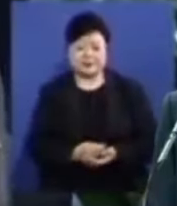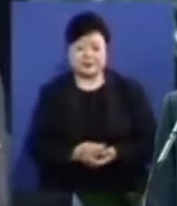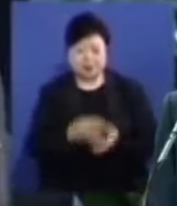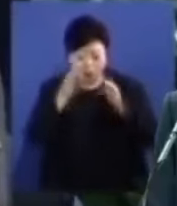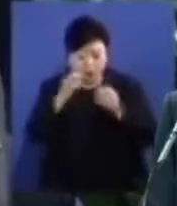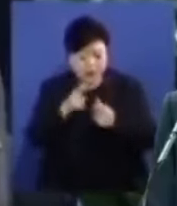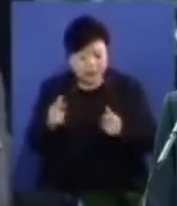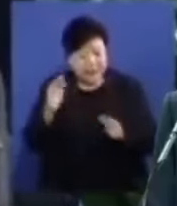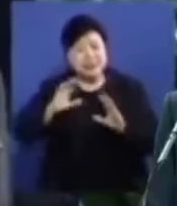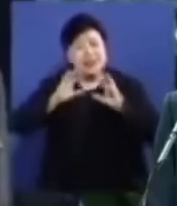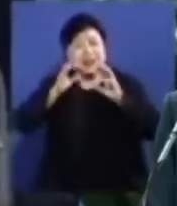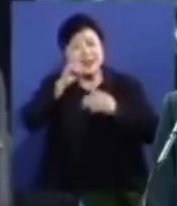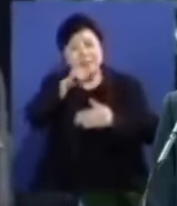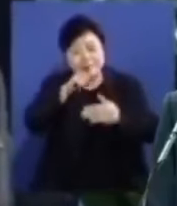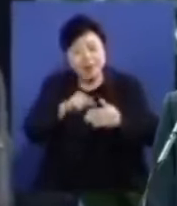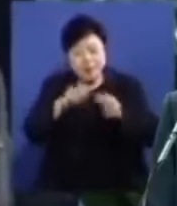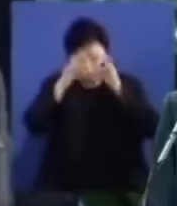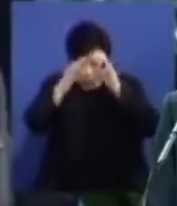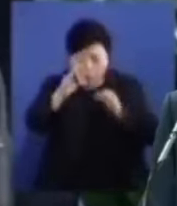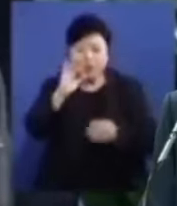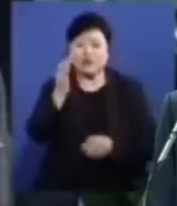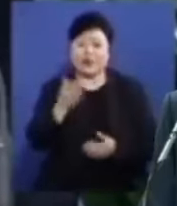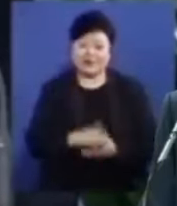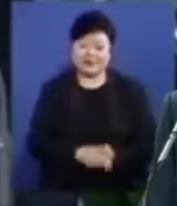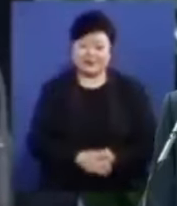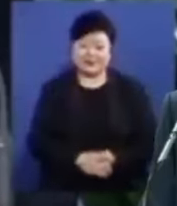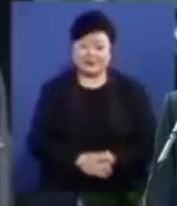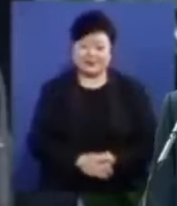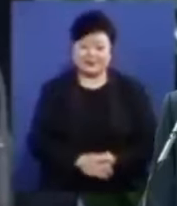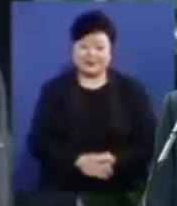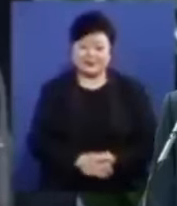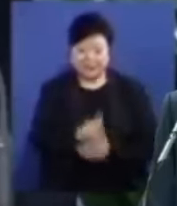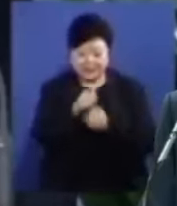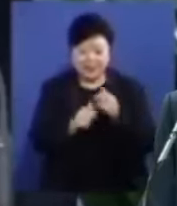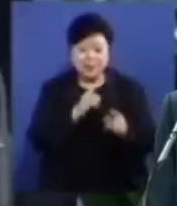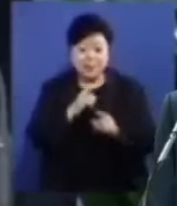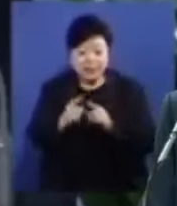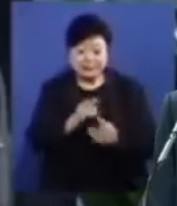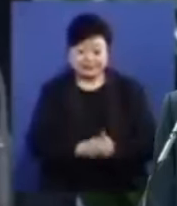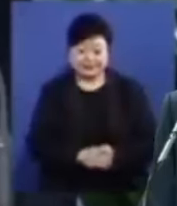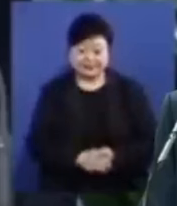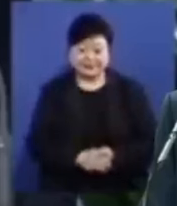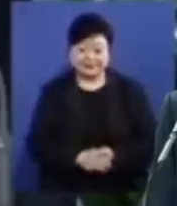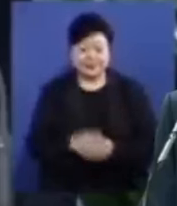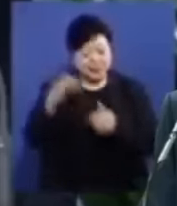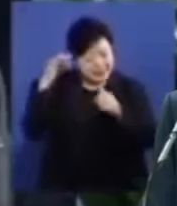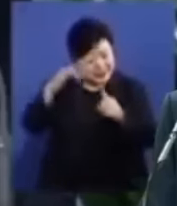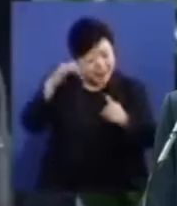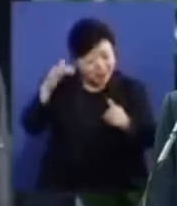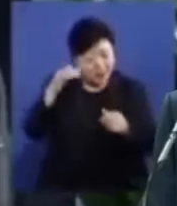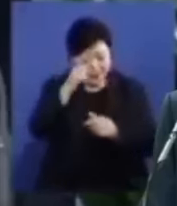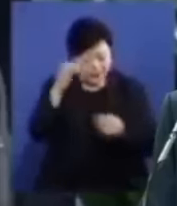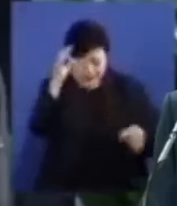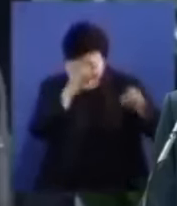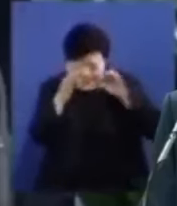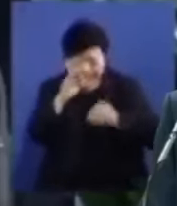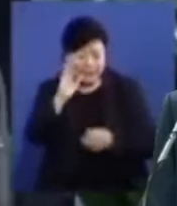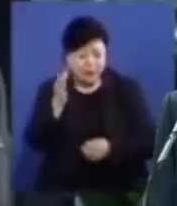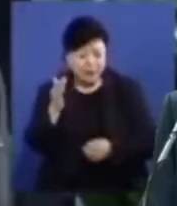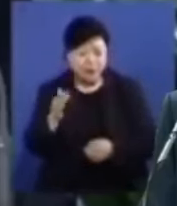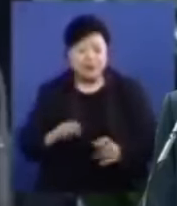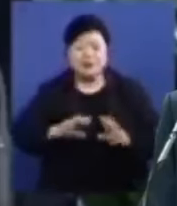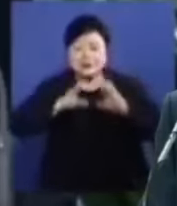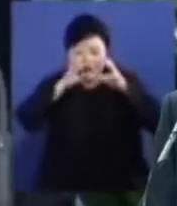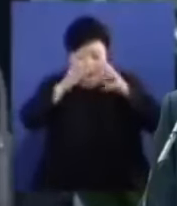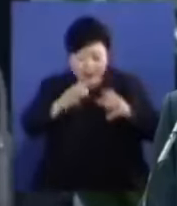보이지 않은 천국이 마음속에 보이게 된다는 것입니다. 하나님 말씀을 사모하고 하나님을 찾게 되는 것은 이